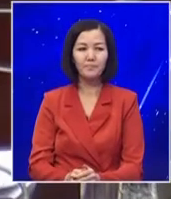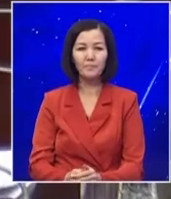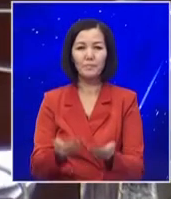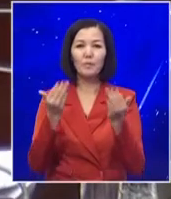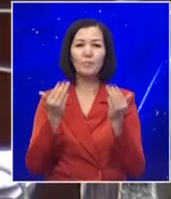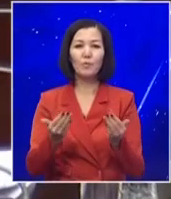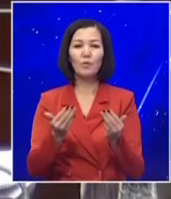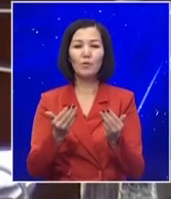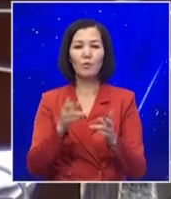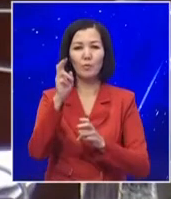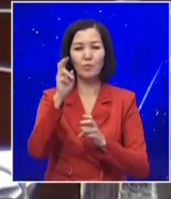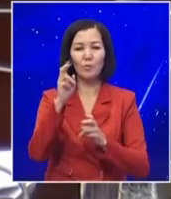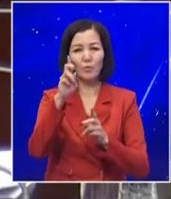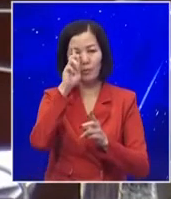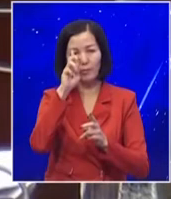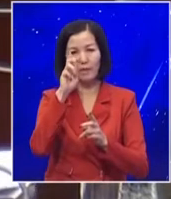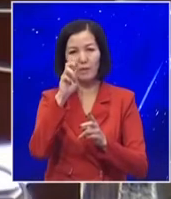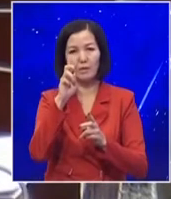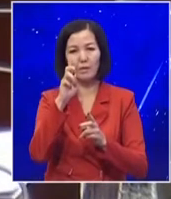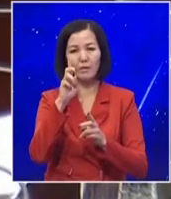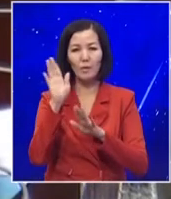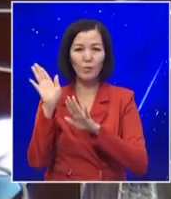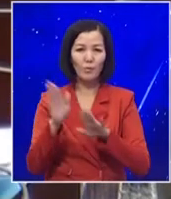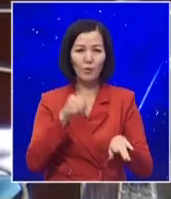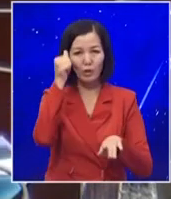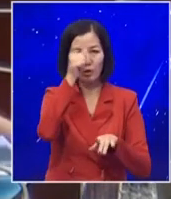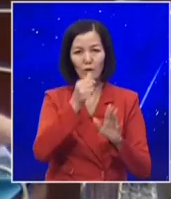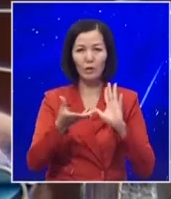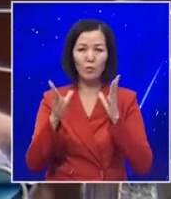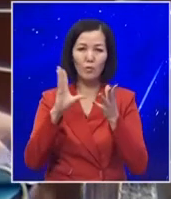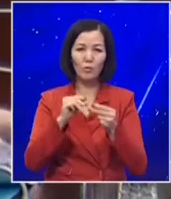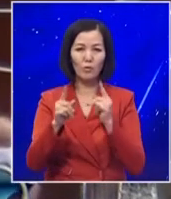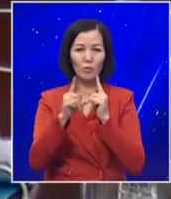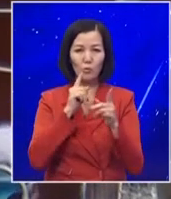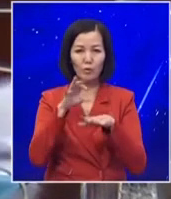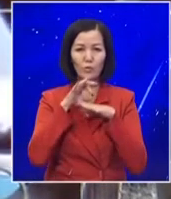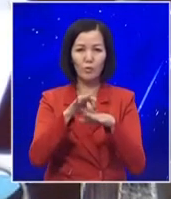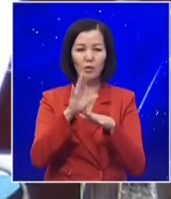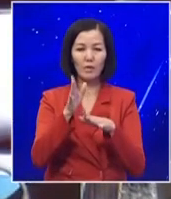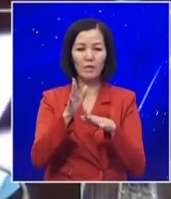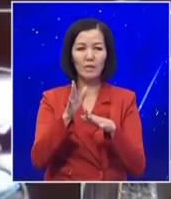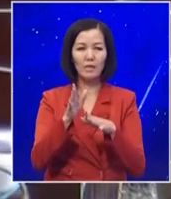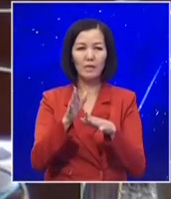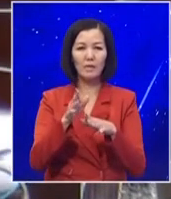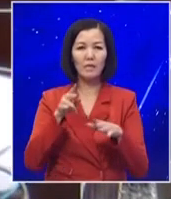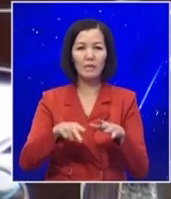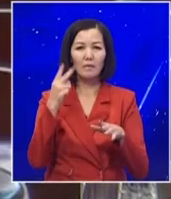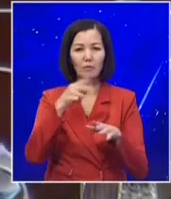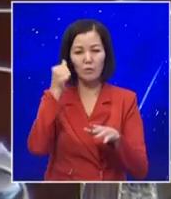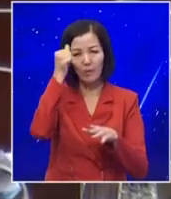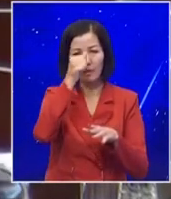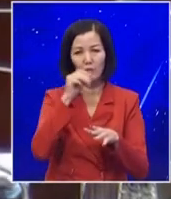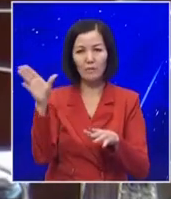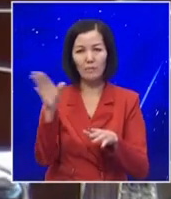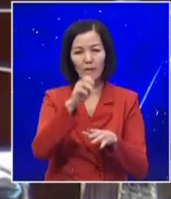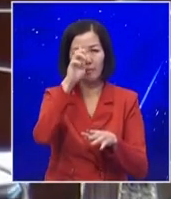Бүгін бұл үкіметтің ағымдағы жылды қорытынды отырысы. Өздеріңізге белгілі 2020 жыл